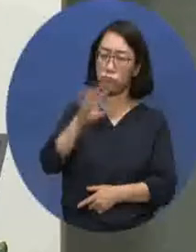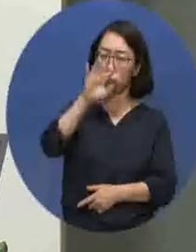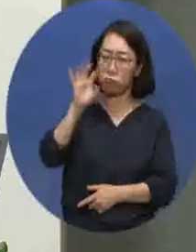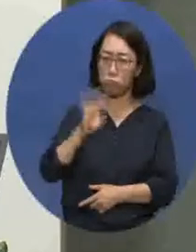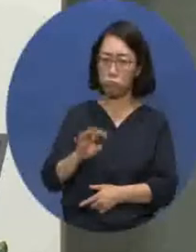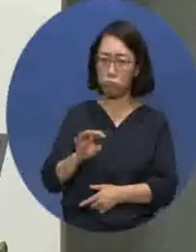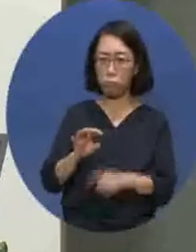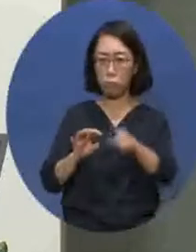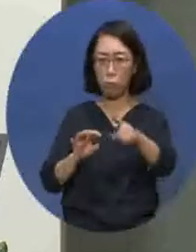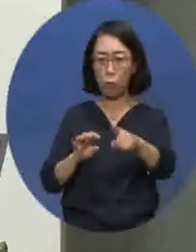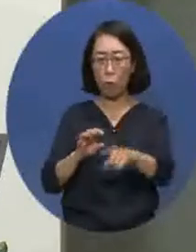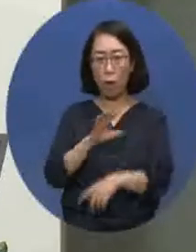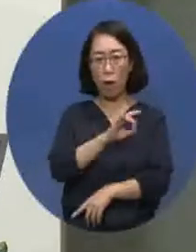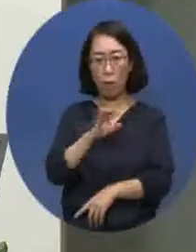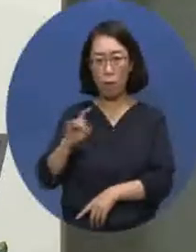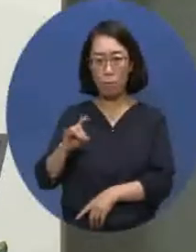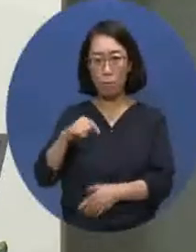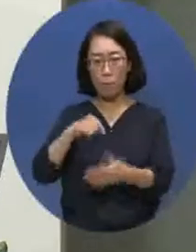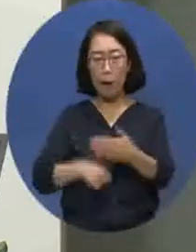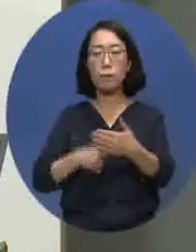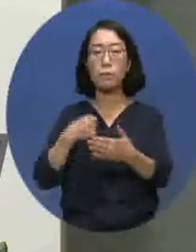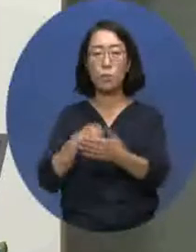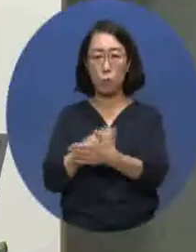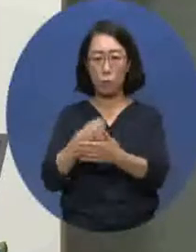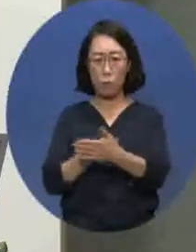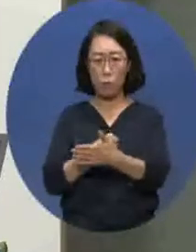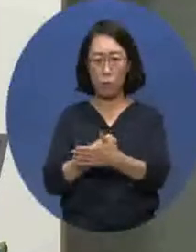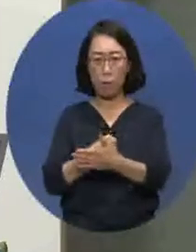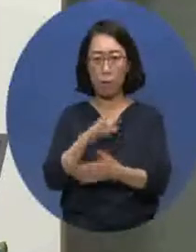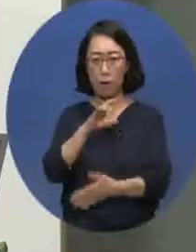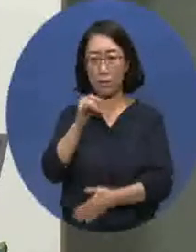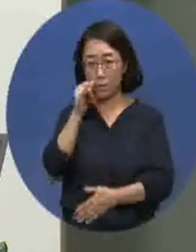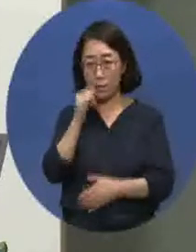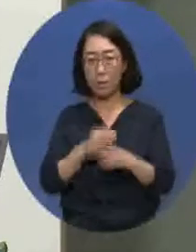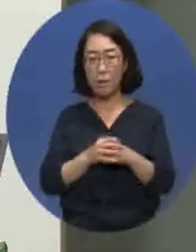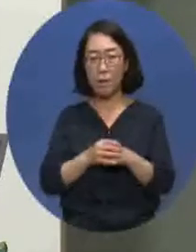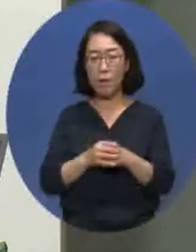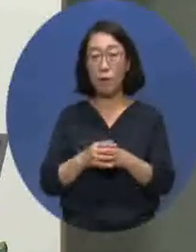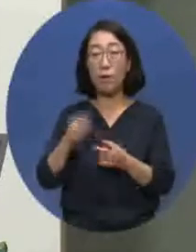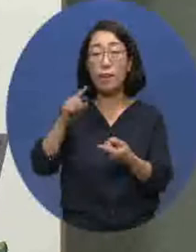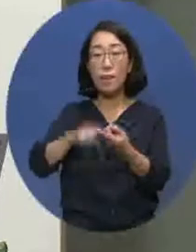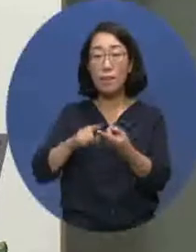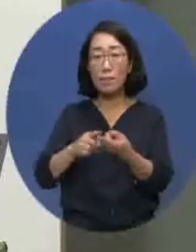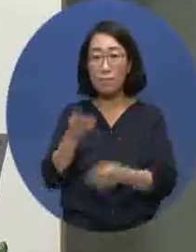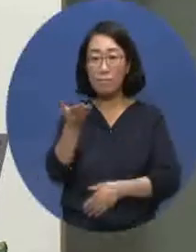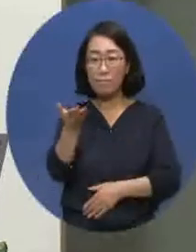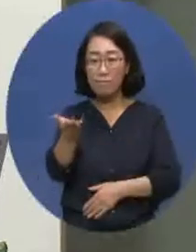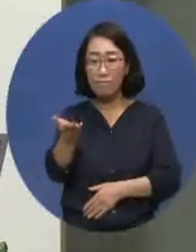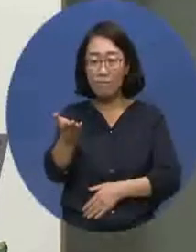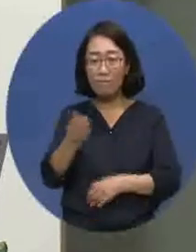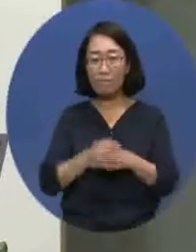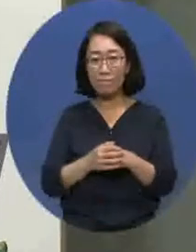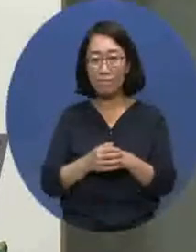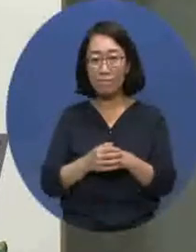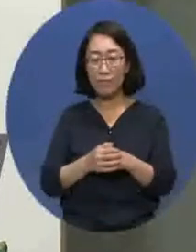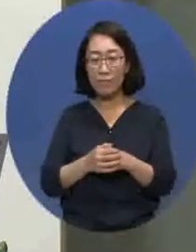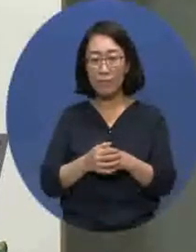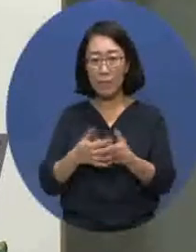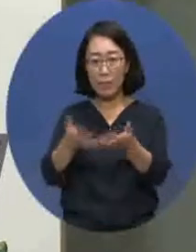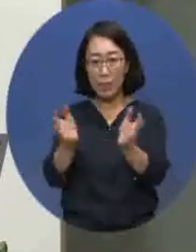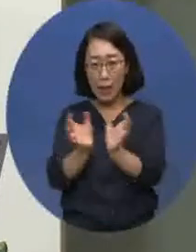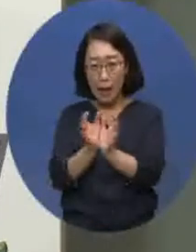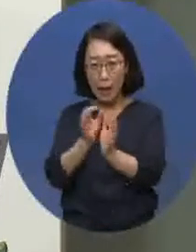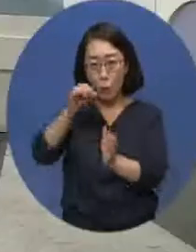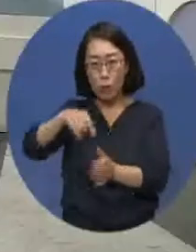그래서 굉장히 좀 섭섭함 도 없잖아 있는 거 같아요 여기에 대해서 어디 저 지구당 위원장이 입장에 3반